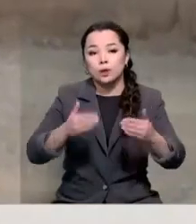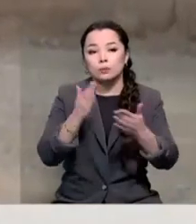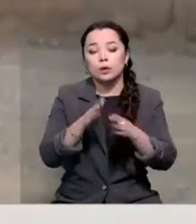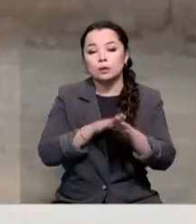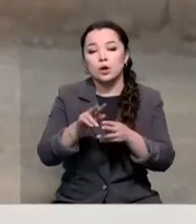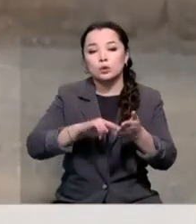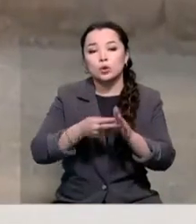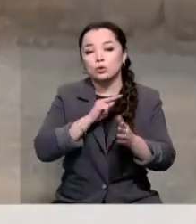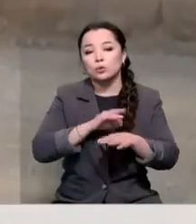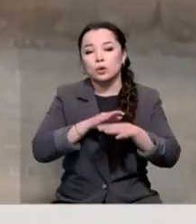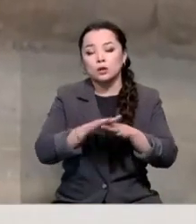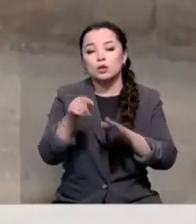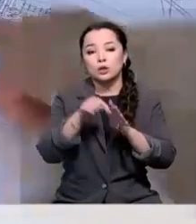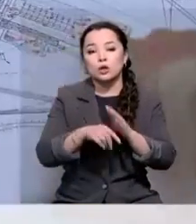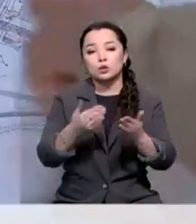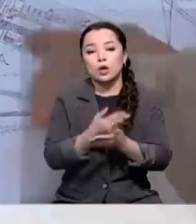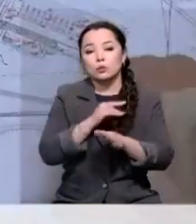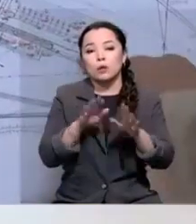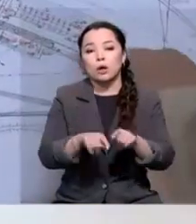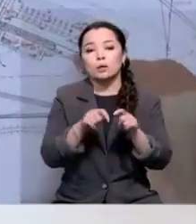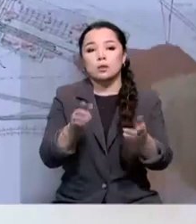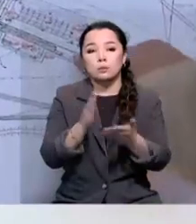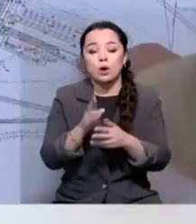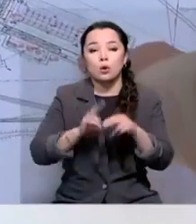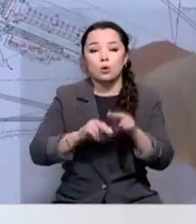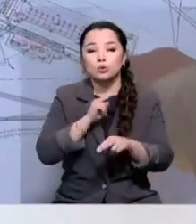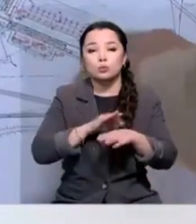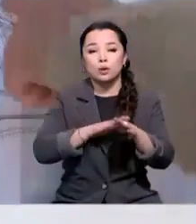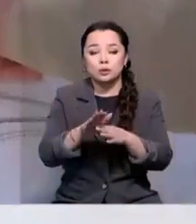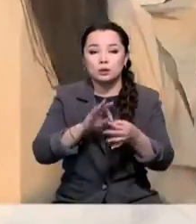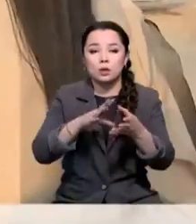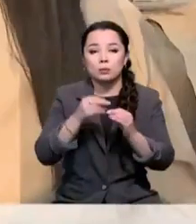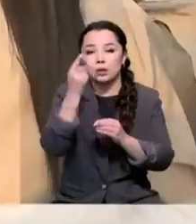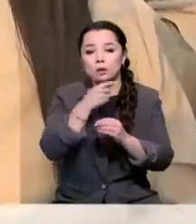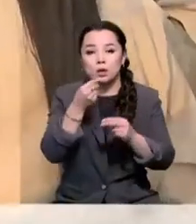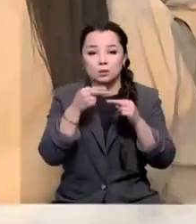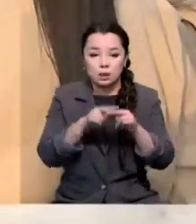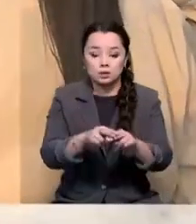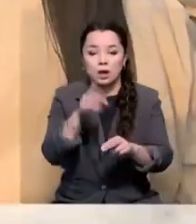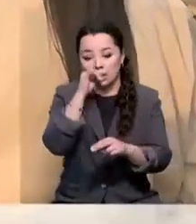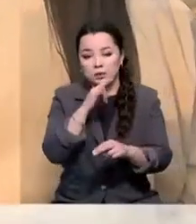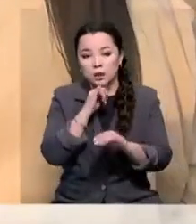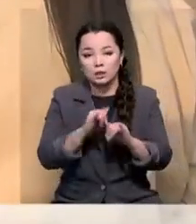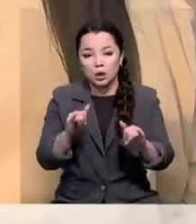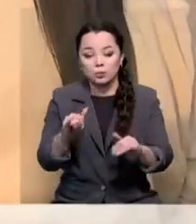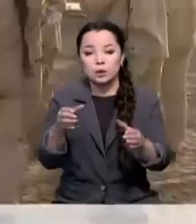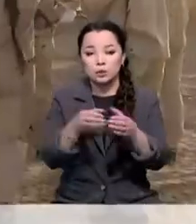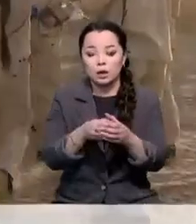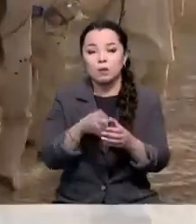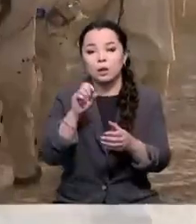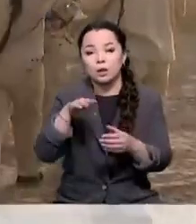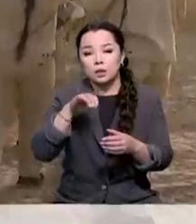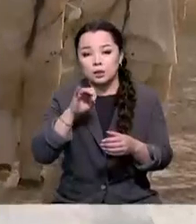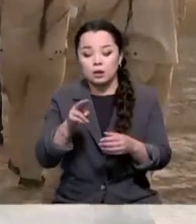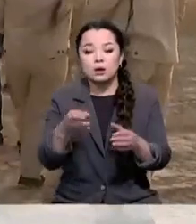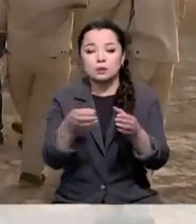іске қосылғаннан кейін 300 жаңа жұмыс орны ашылады деп көзделген. Құрылыс жұмыстарын жүргізу үшін жеке қаражатпен қатар Қазақстан даму банкі және Бәйтерек Венчур